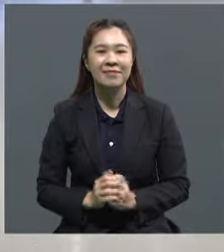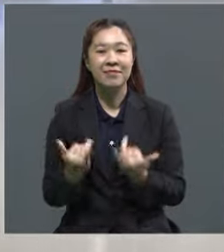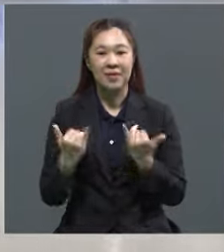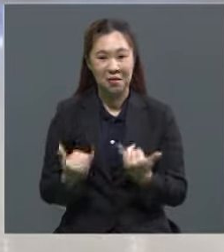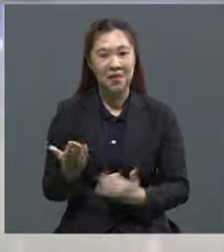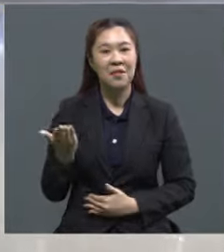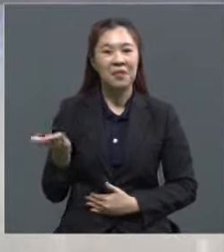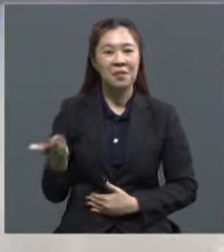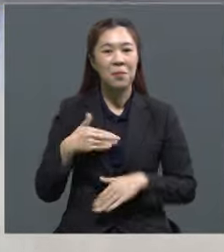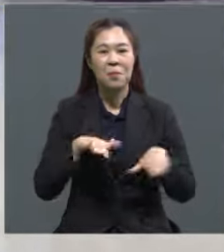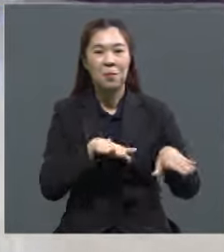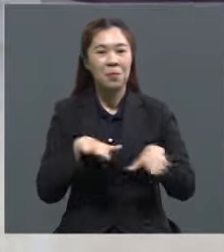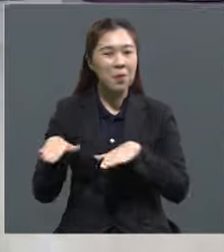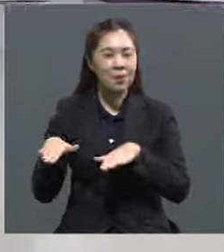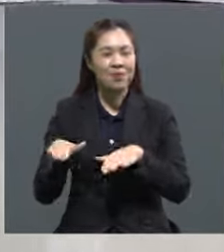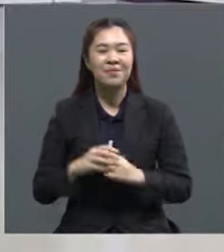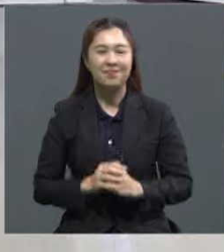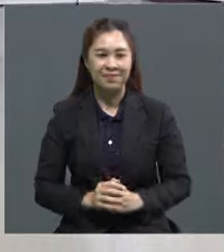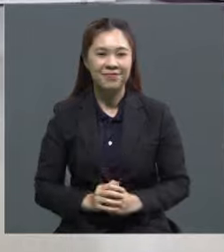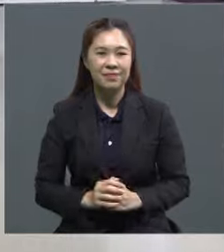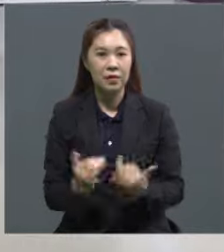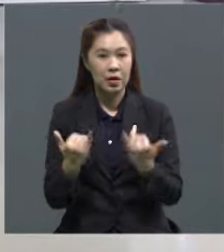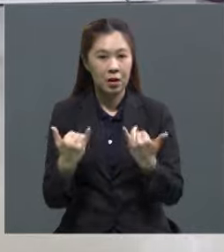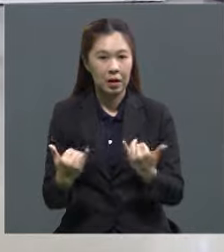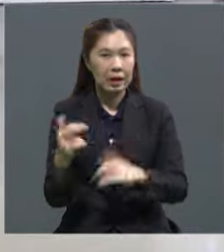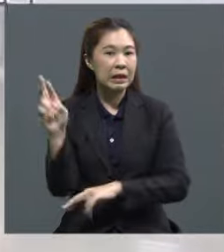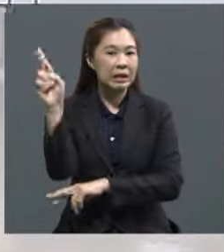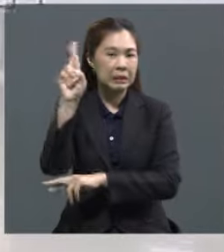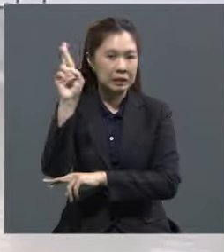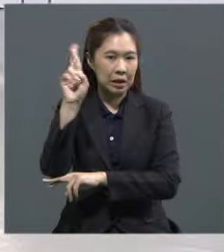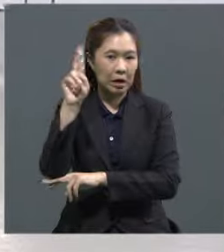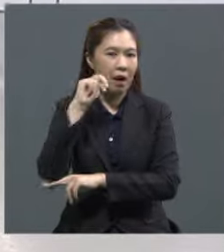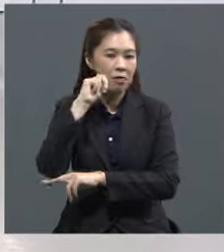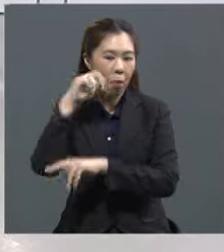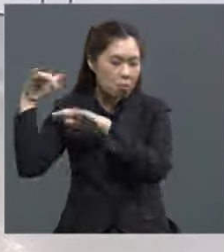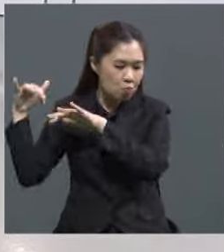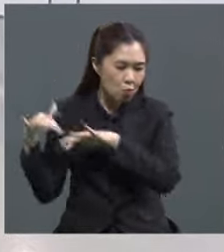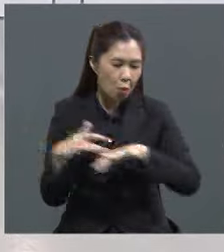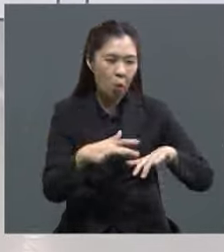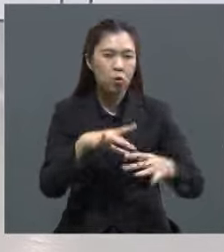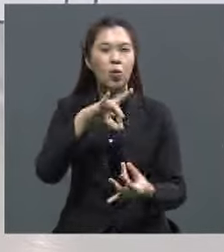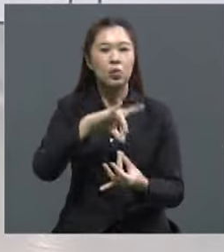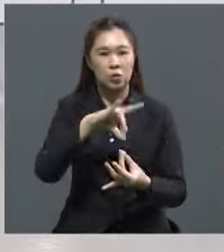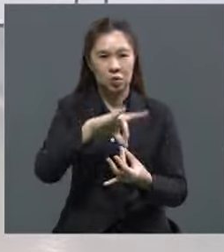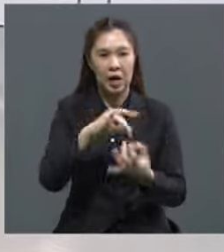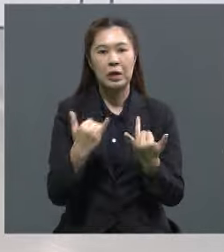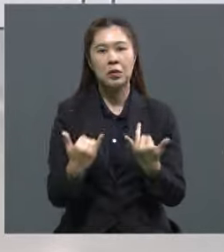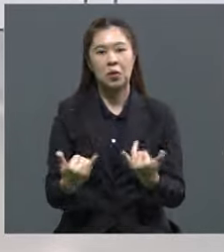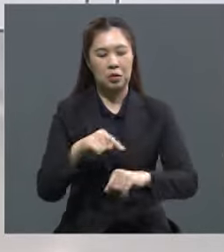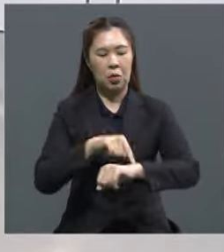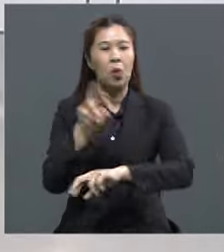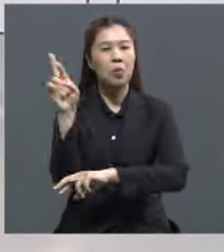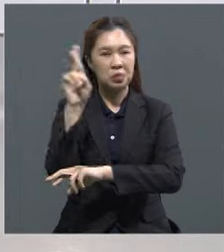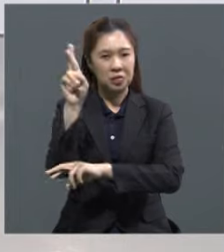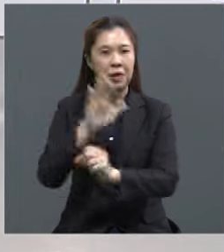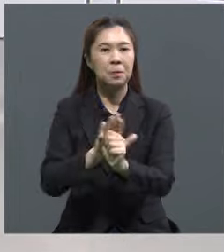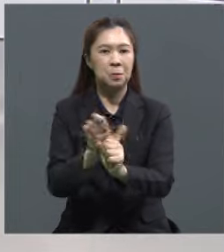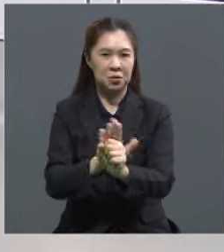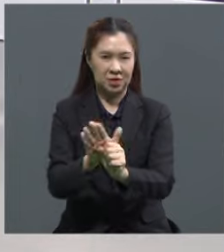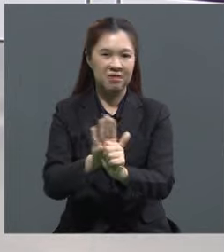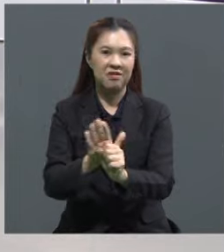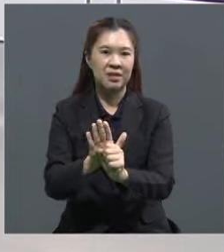โมลน้ำครับตอนนี้เห็นบอกว่าเที่ยงจะเข้ามาถึงสุโขทัยตอนี้เที่ยงเศษๆแล้วน่าจะมาถึงเรียบร้อยแล้วสำหรับ